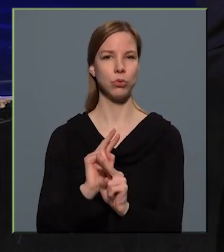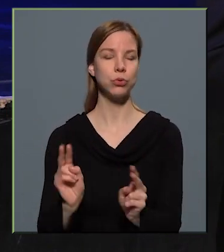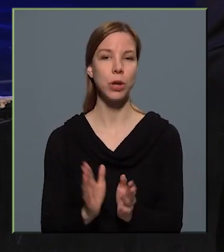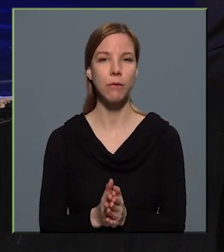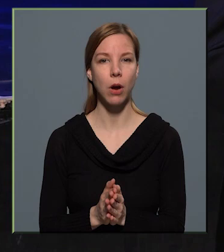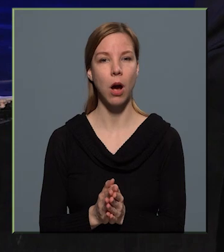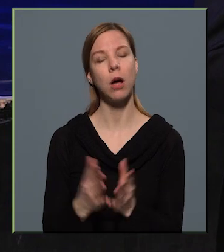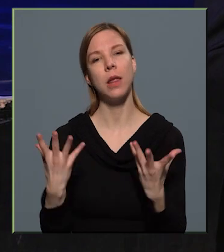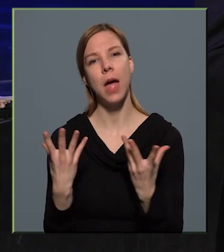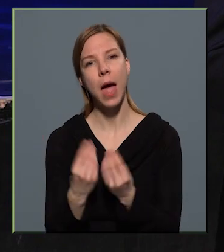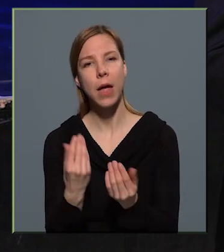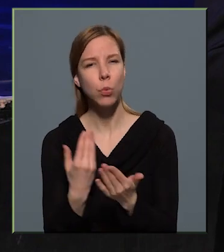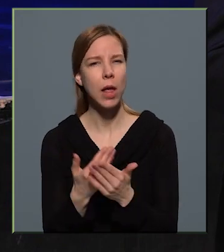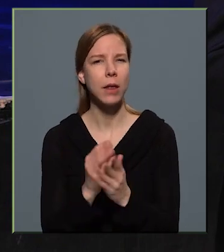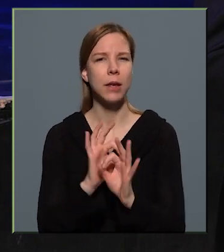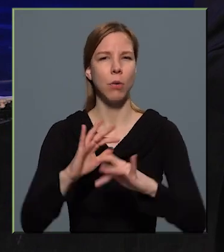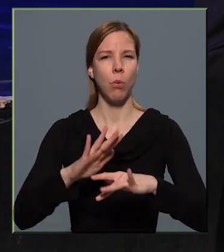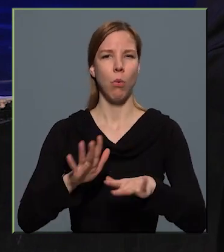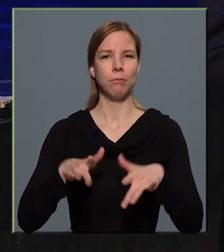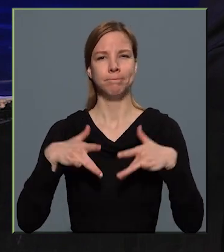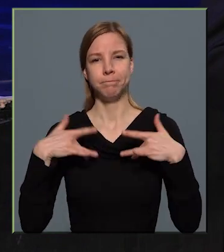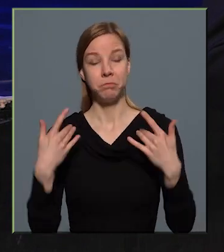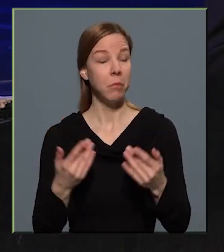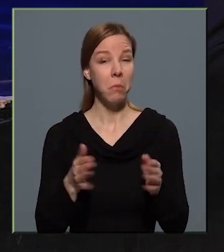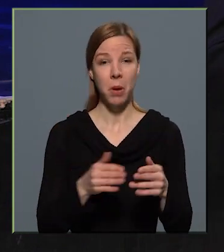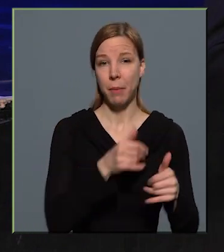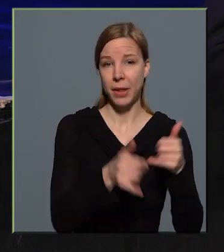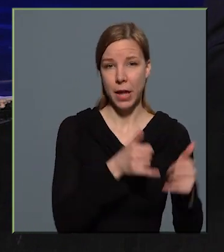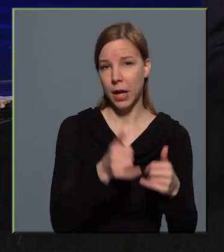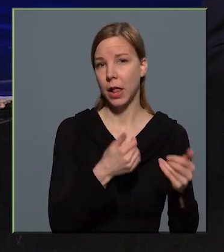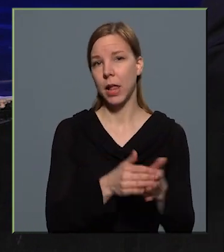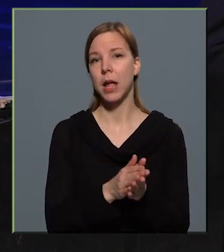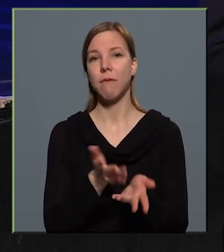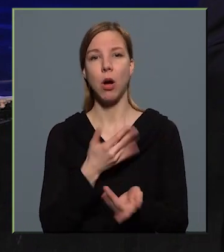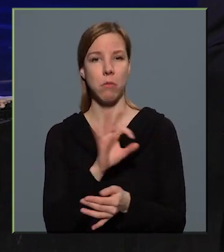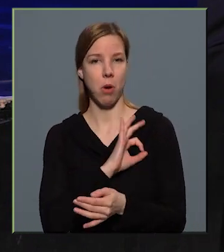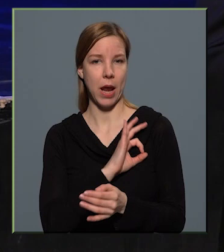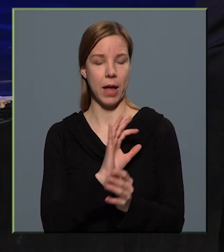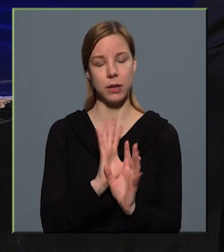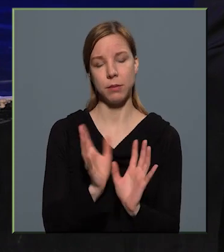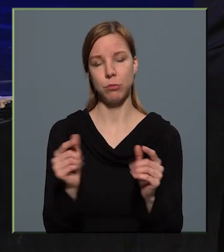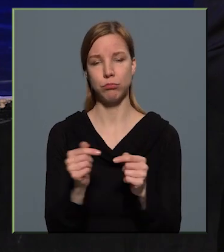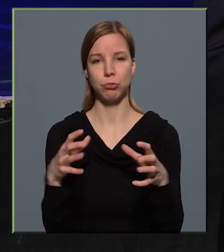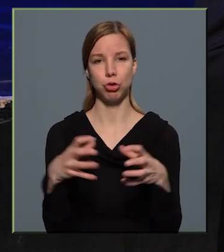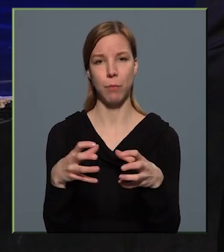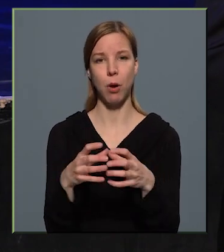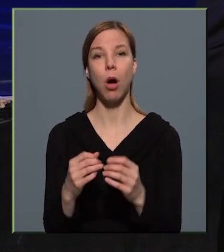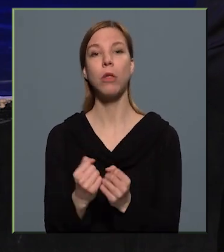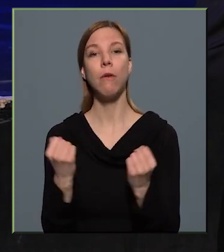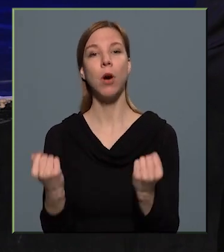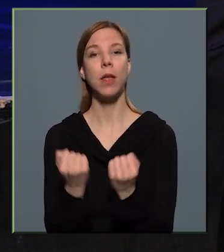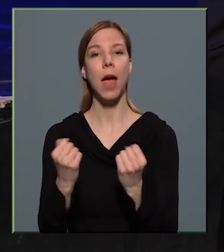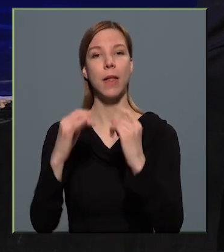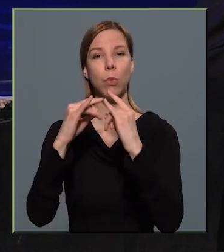akikkel jó együtt lenni, legyen szó akár a bringásainkról, akár a baráti kis csapatokról, vagy éppen az edzőtáborba is